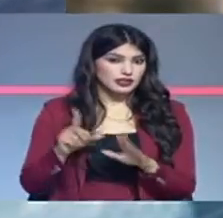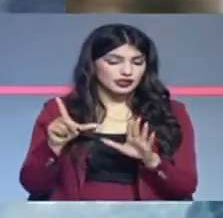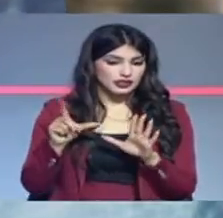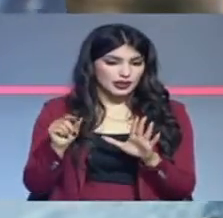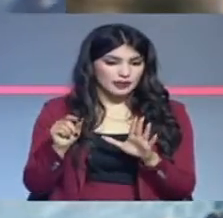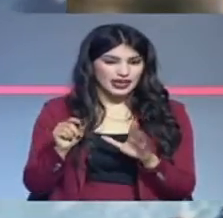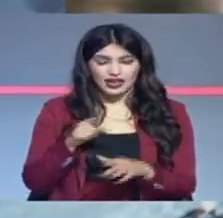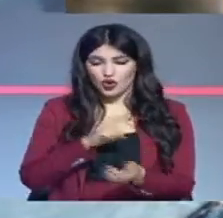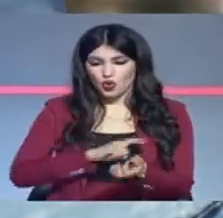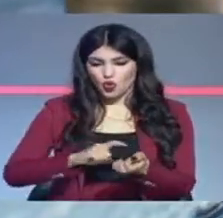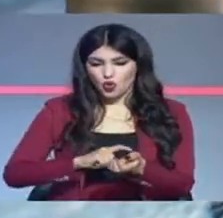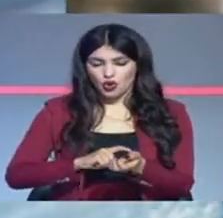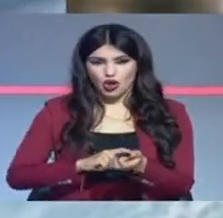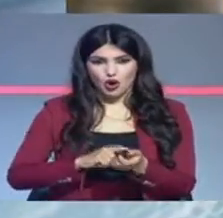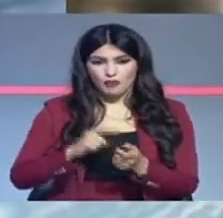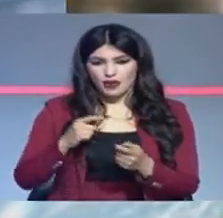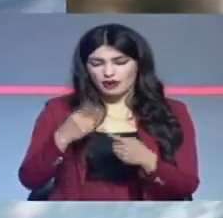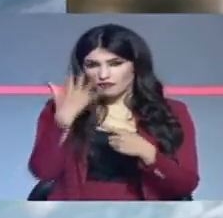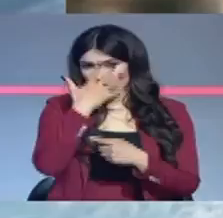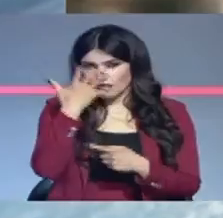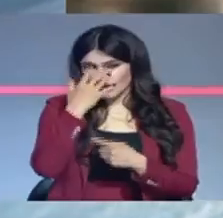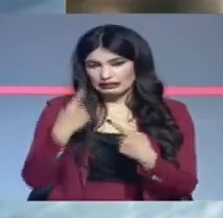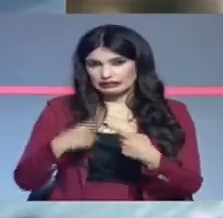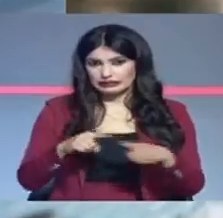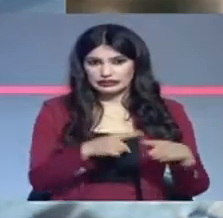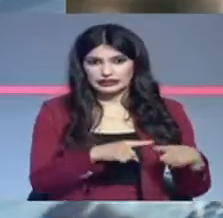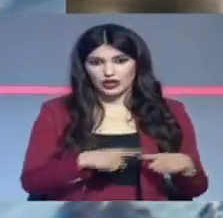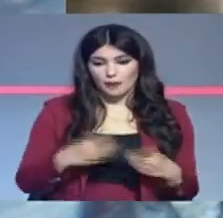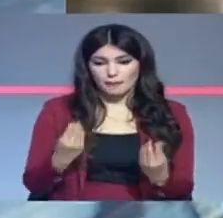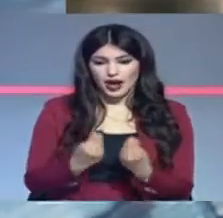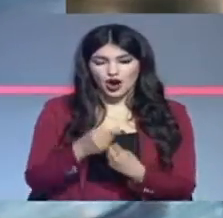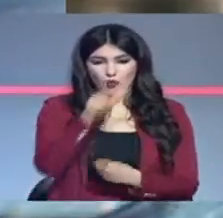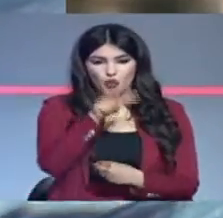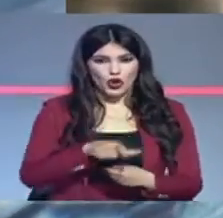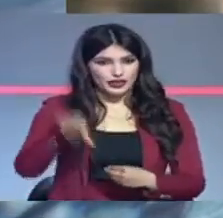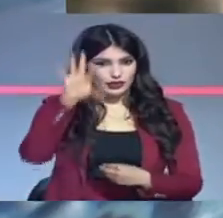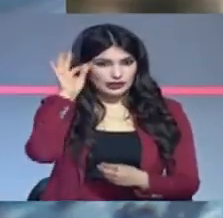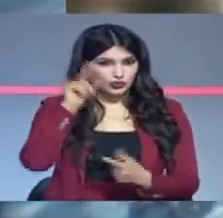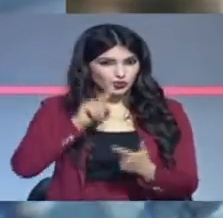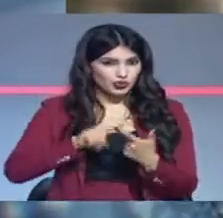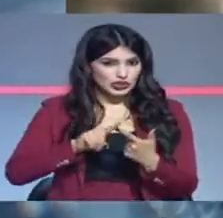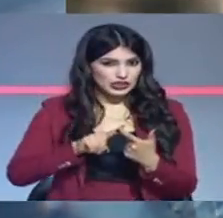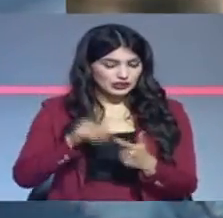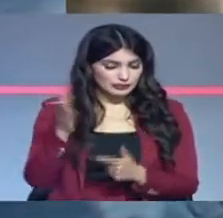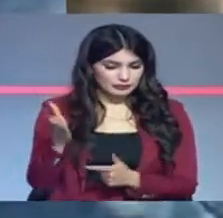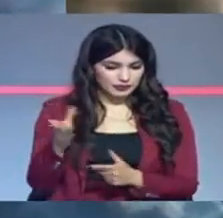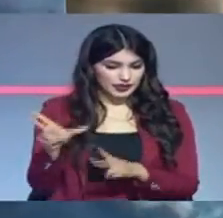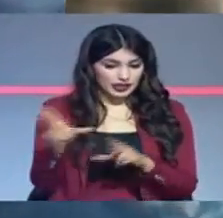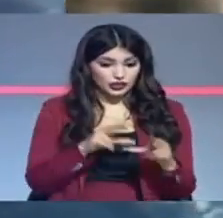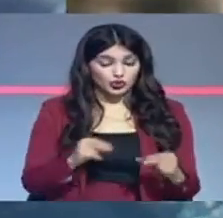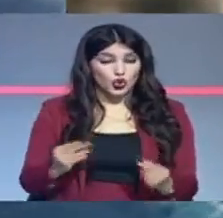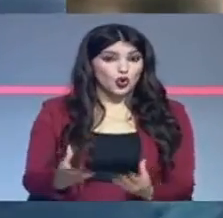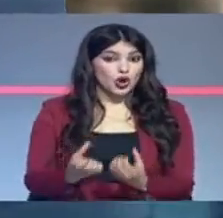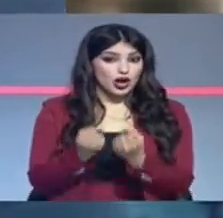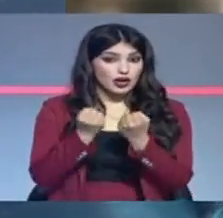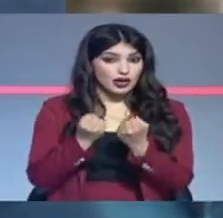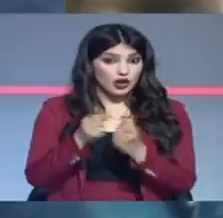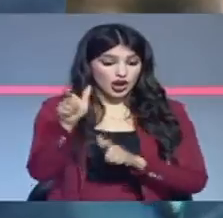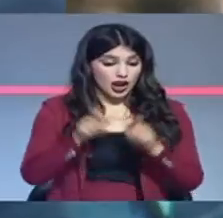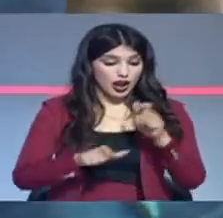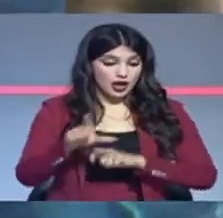من جنسيات افريقيه مختلفه وكان معاهم كانت على مستوى سواحل يجب ان او كانت عمليه للحرس